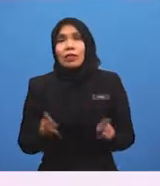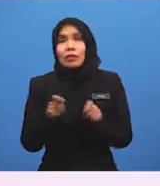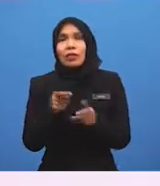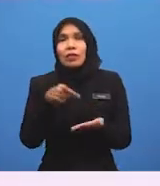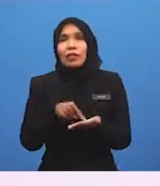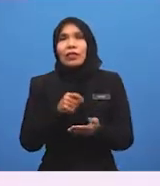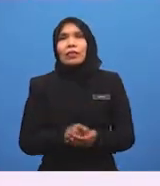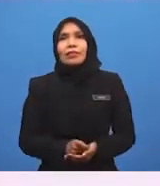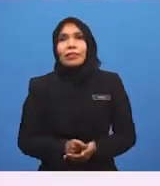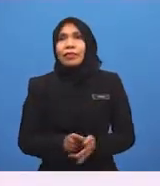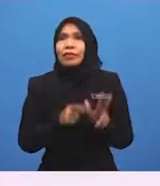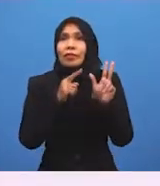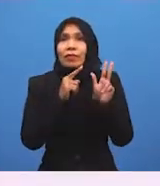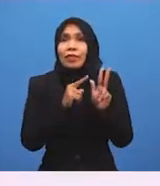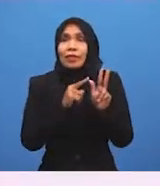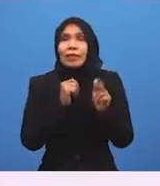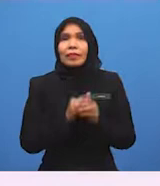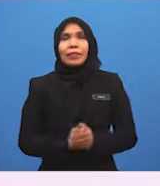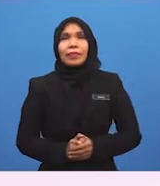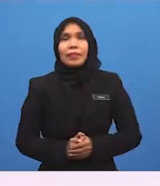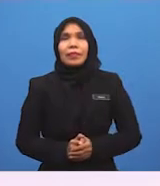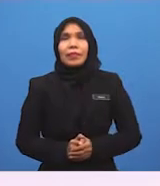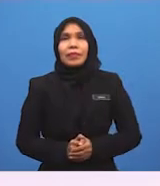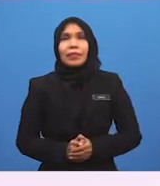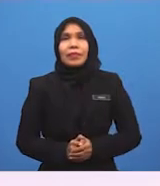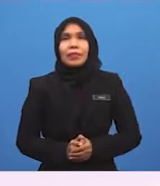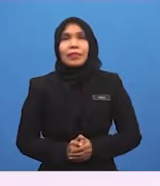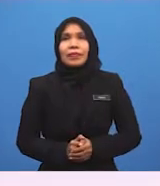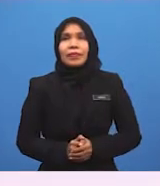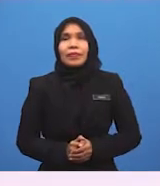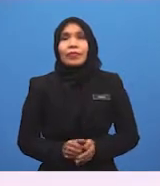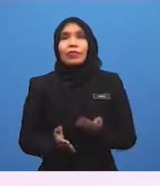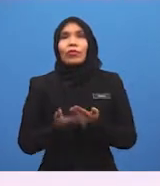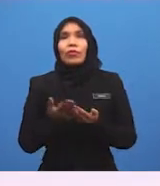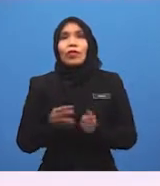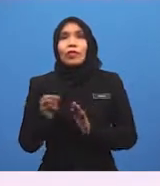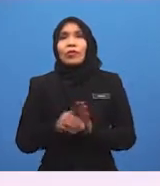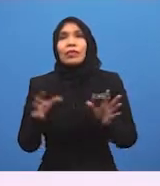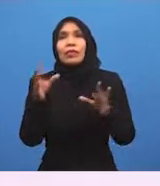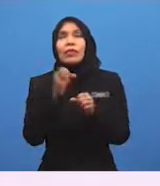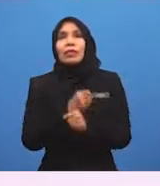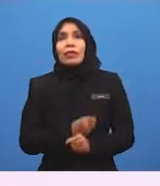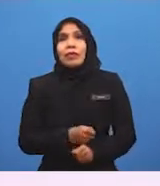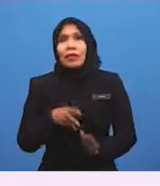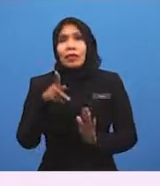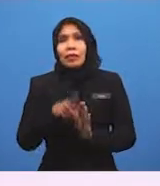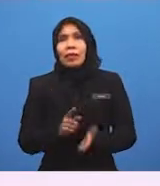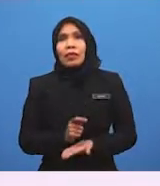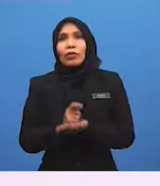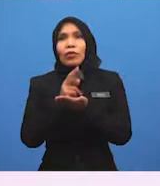yang ketiga adalah mudah mendapat pertolongan apabila berada dalam